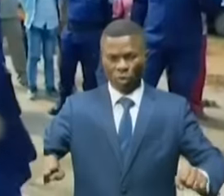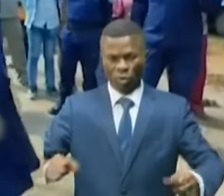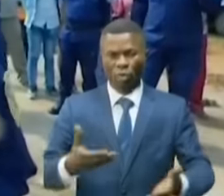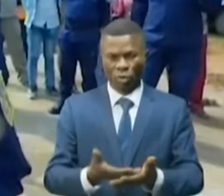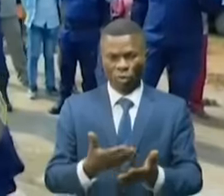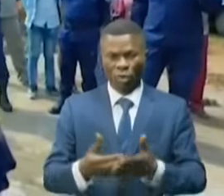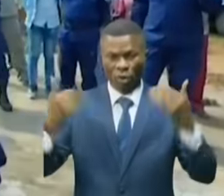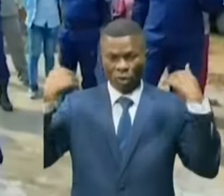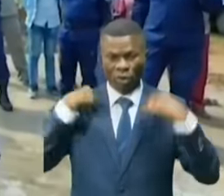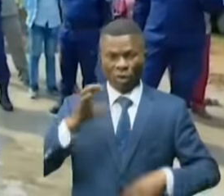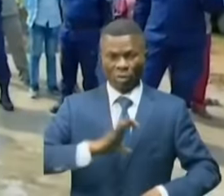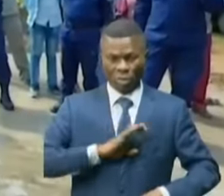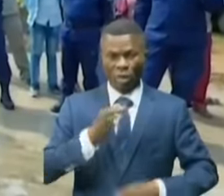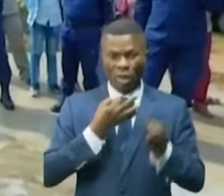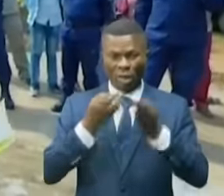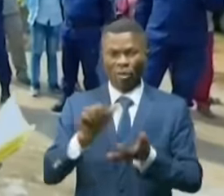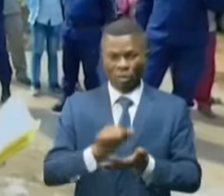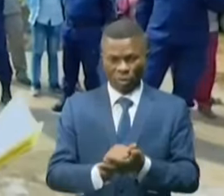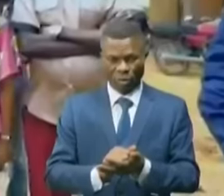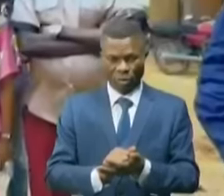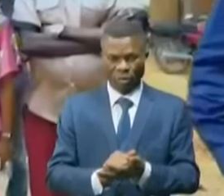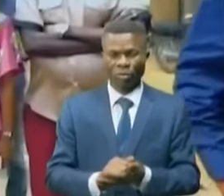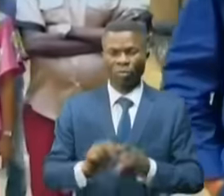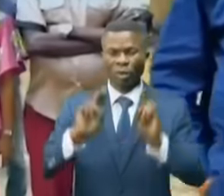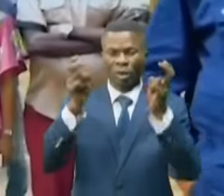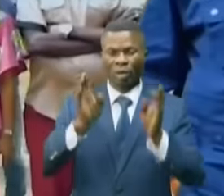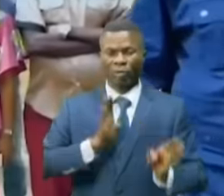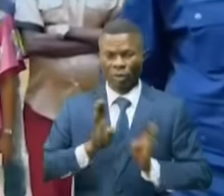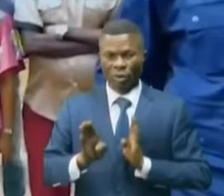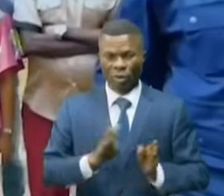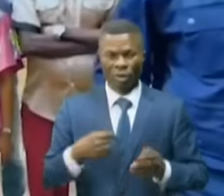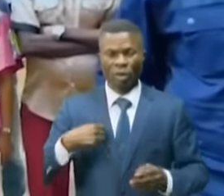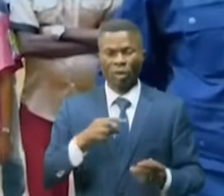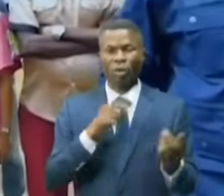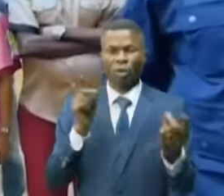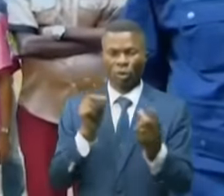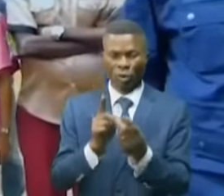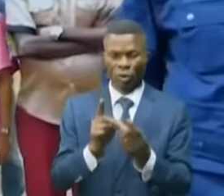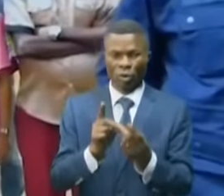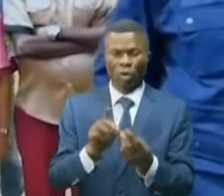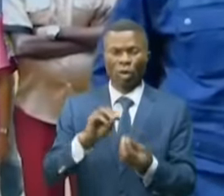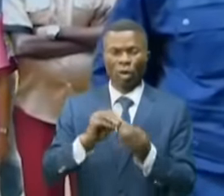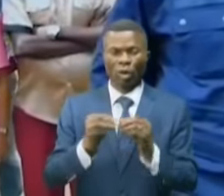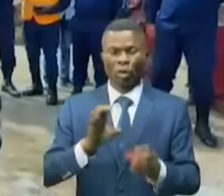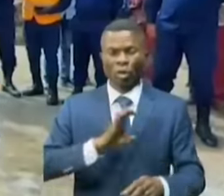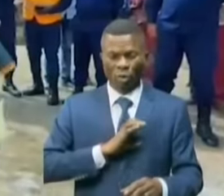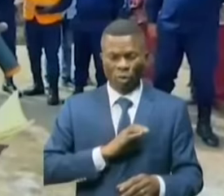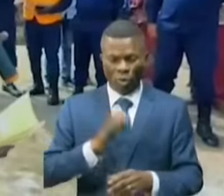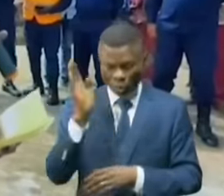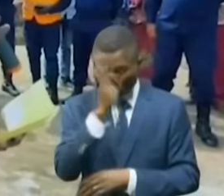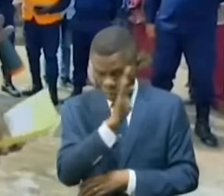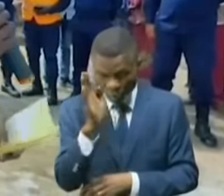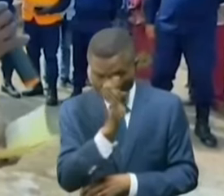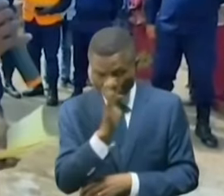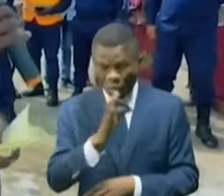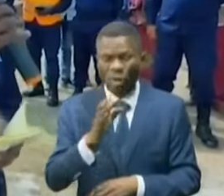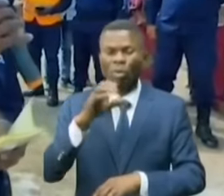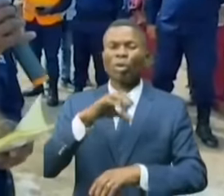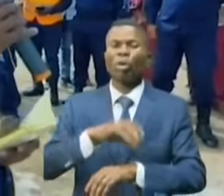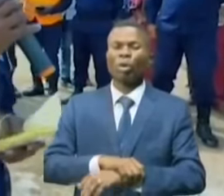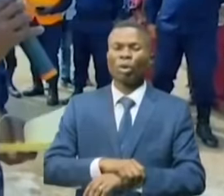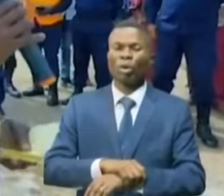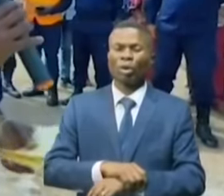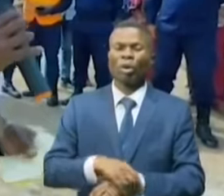le commissaire supérieur Abel Mwangu. Nous avions renforcé nos effectifs dans les patrouilles pour quadriller